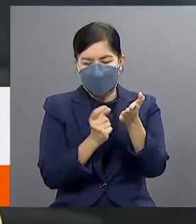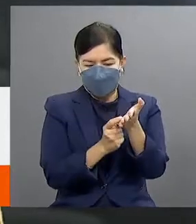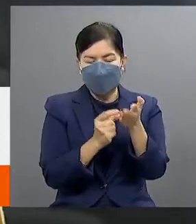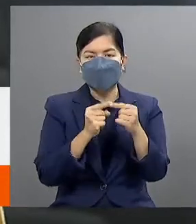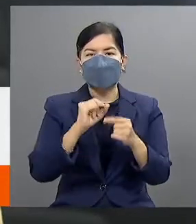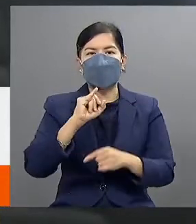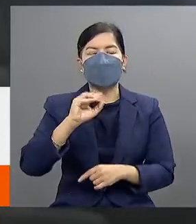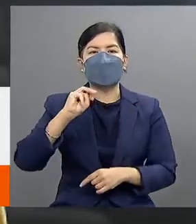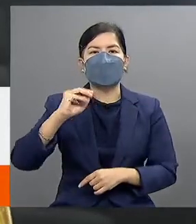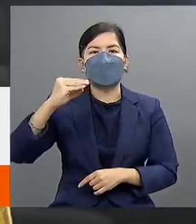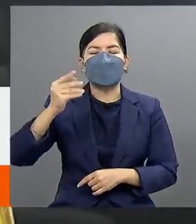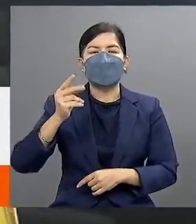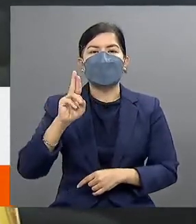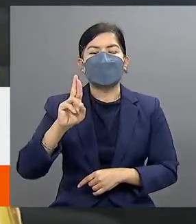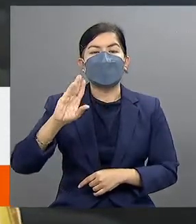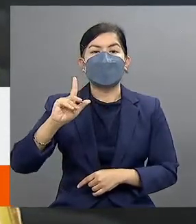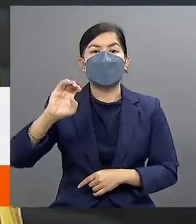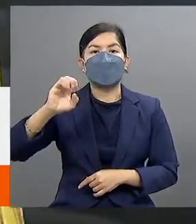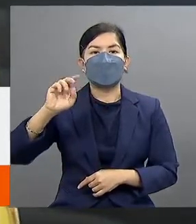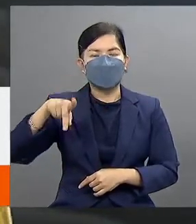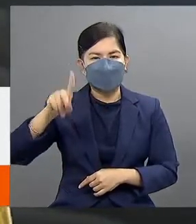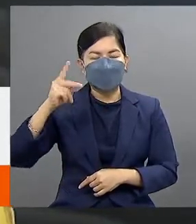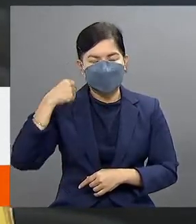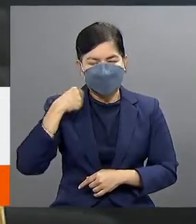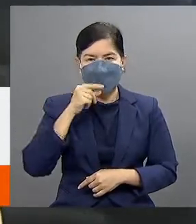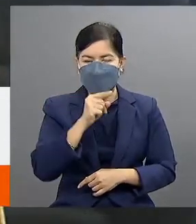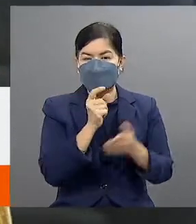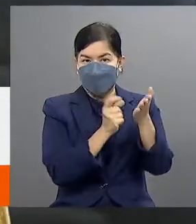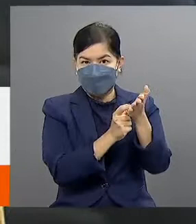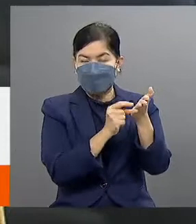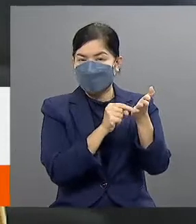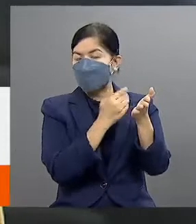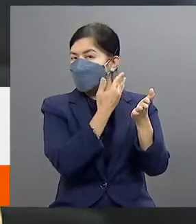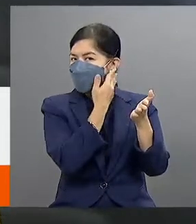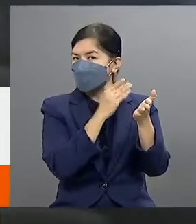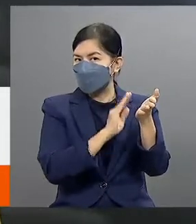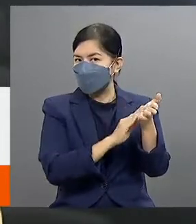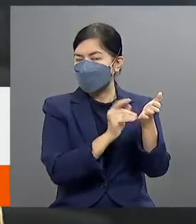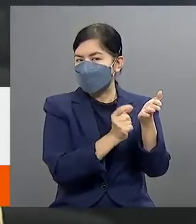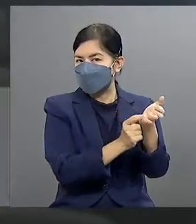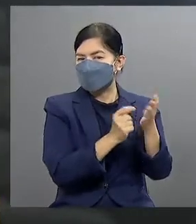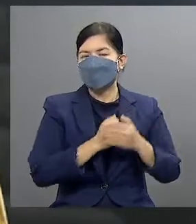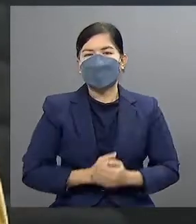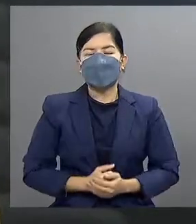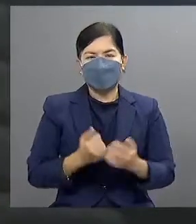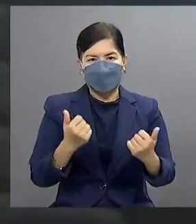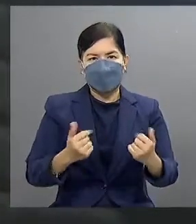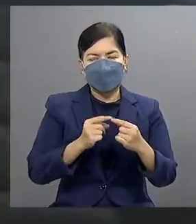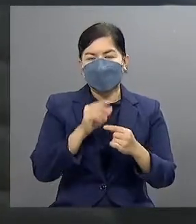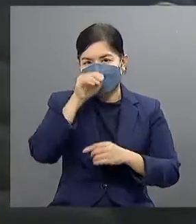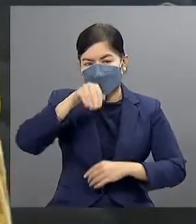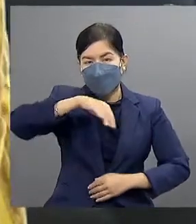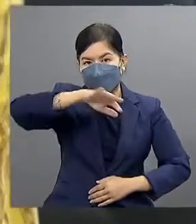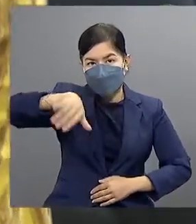างส่วนใหญ่ก็คือจะต้องมีไมโครชิป ต้องมีนะครับยกเว้นช้างเอาช้างที่อื่น